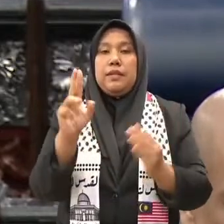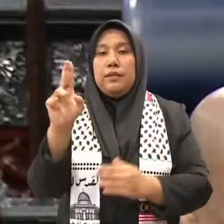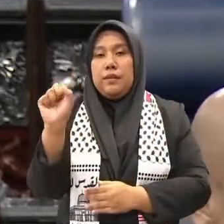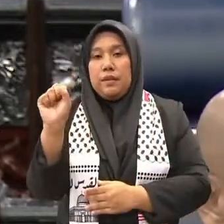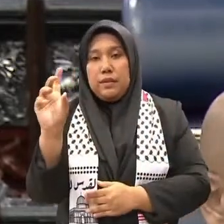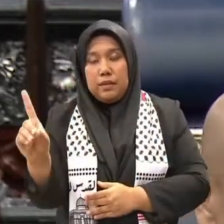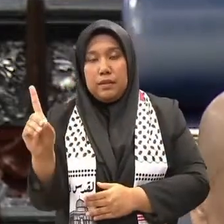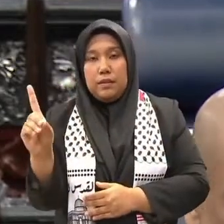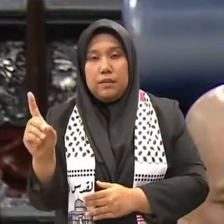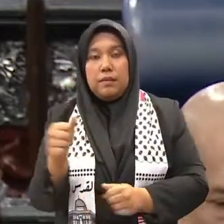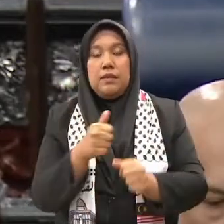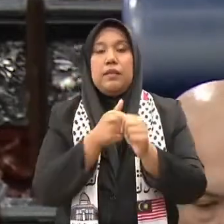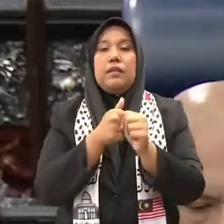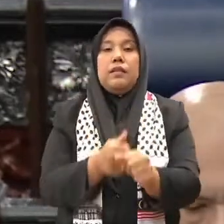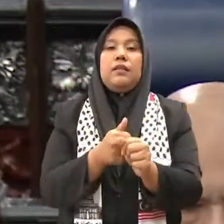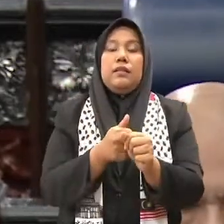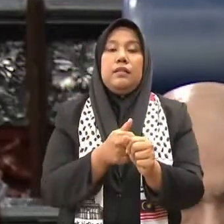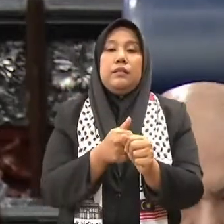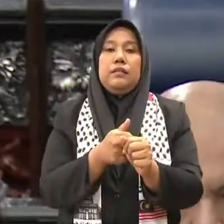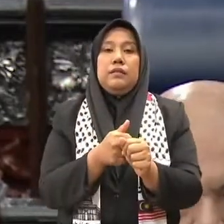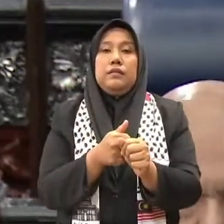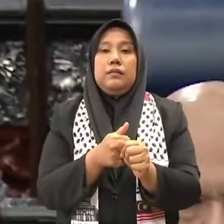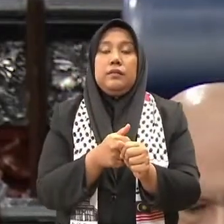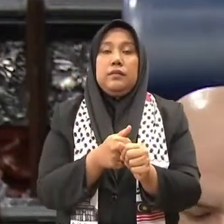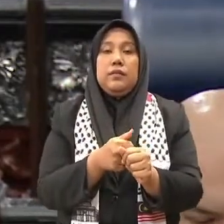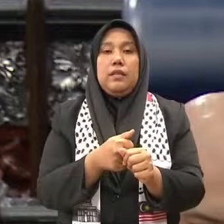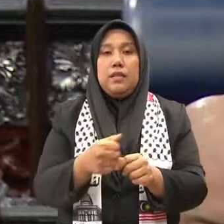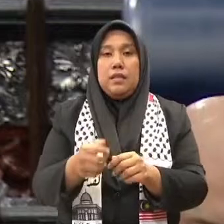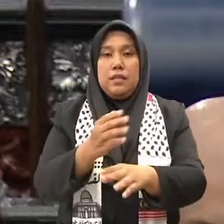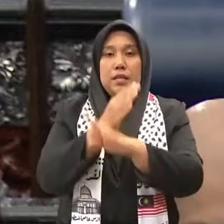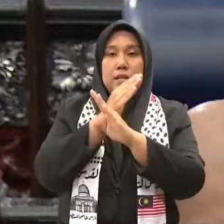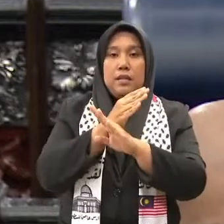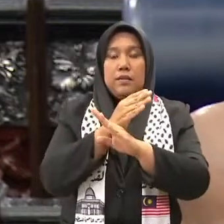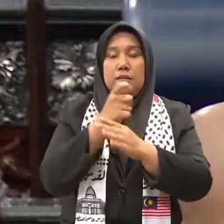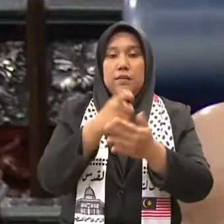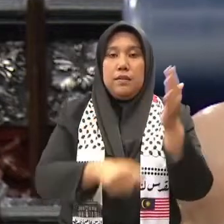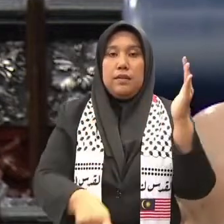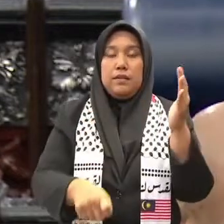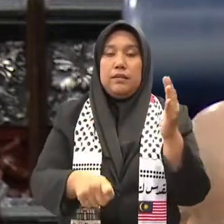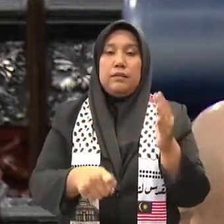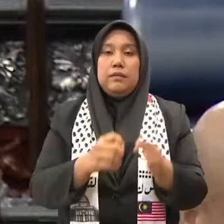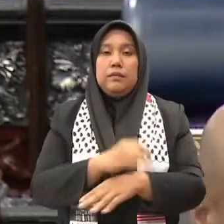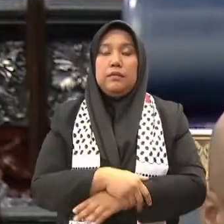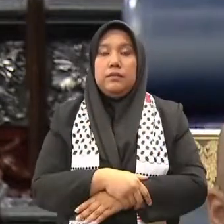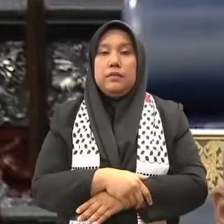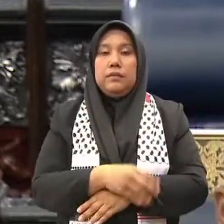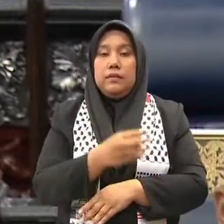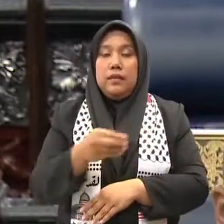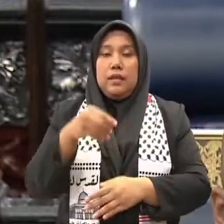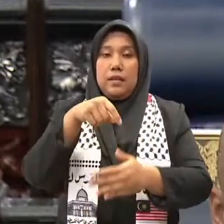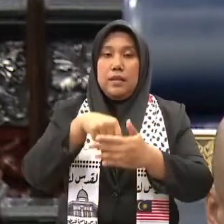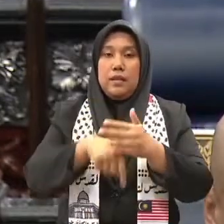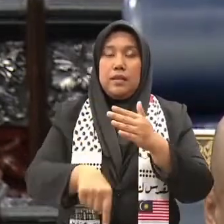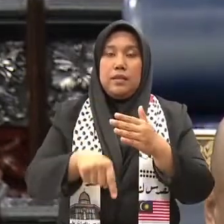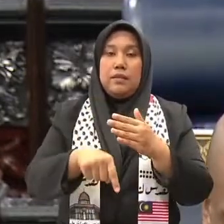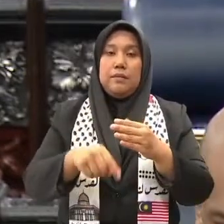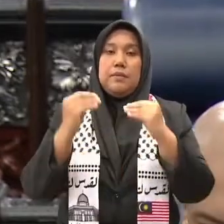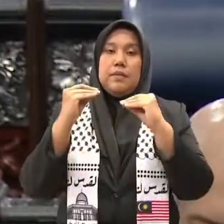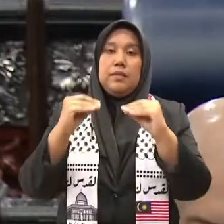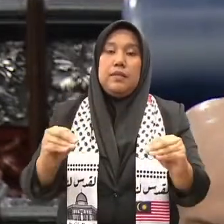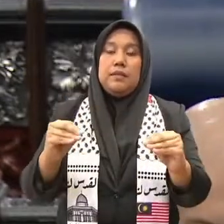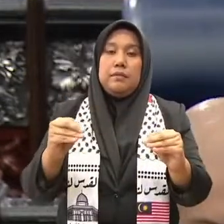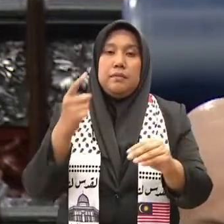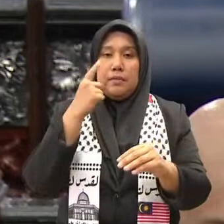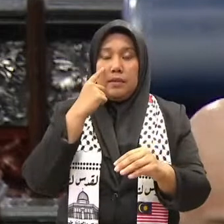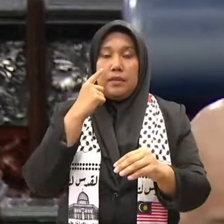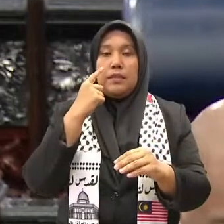instrumen lindung nilai contohnya penekanan kepada pinjaman luar negara yang berhemah dan kedalaman pasaran mata Wang